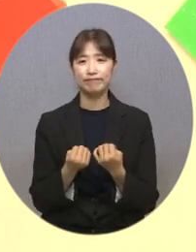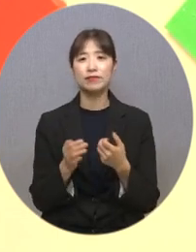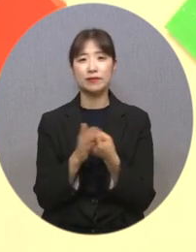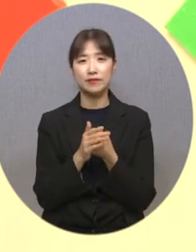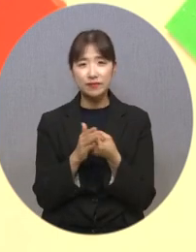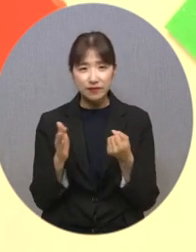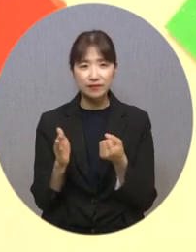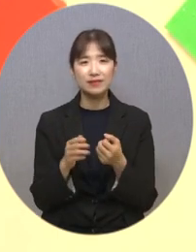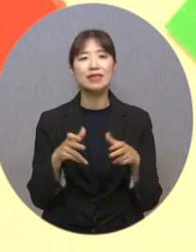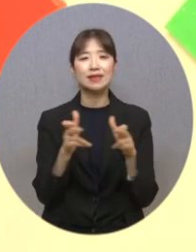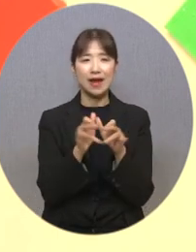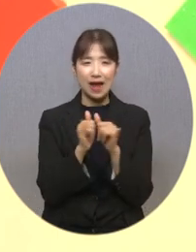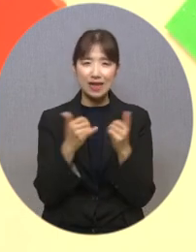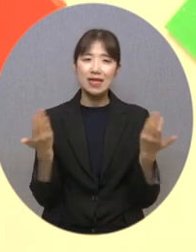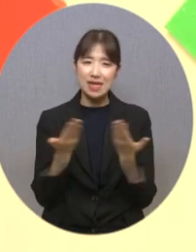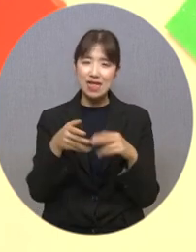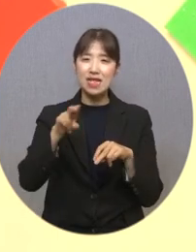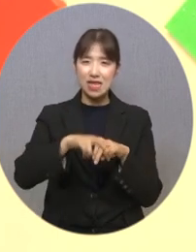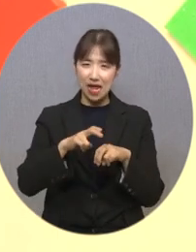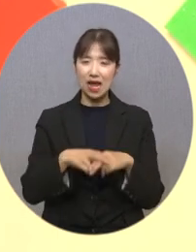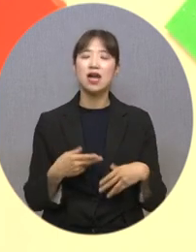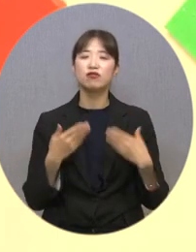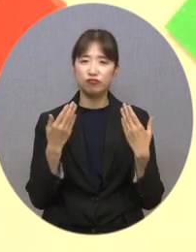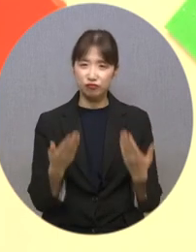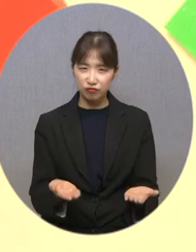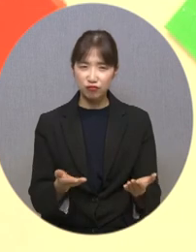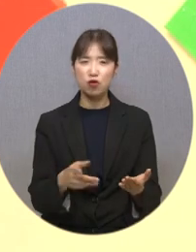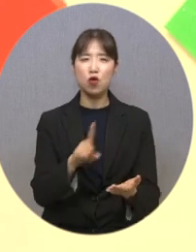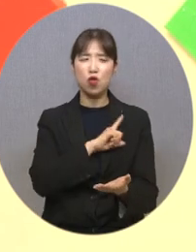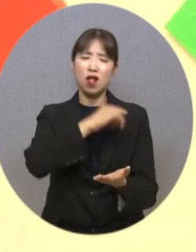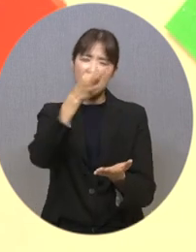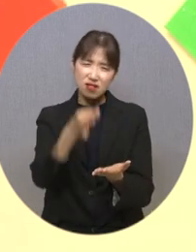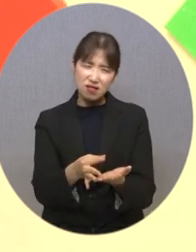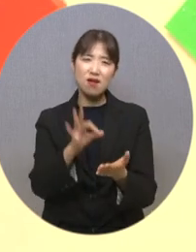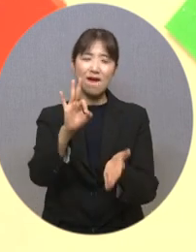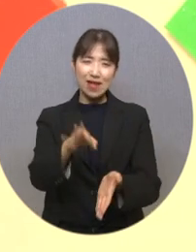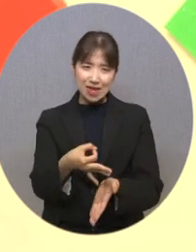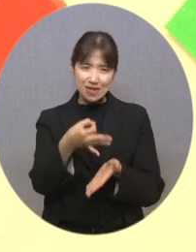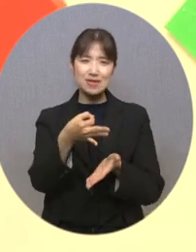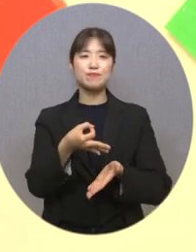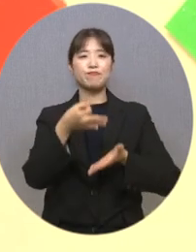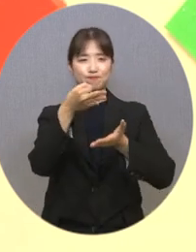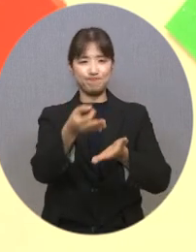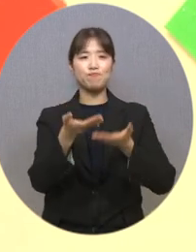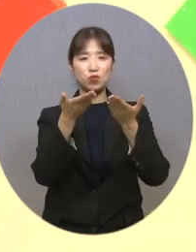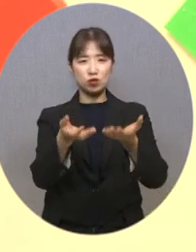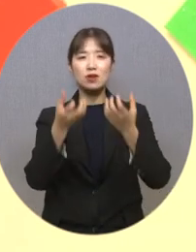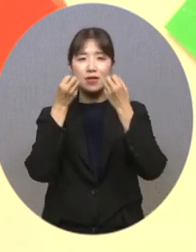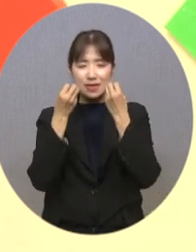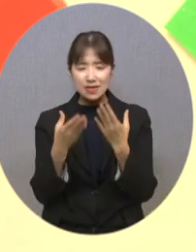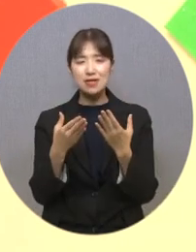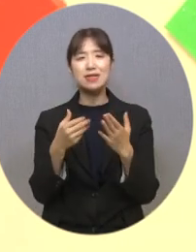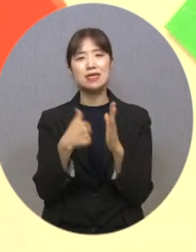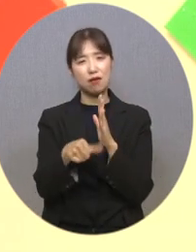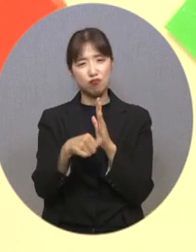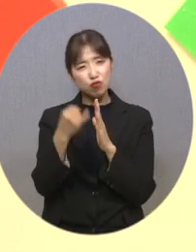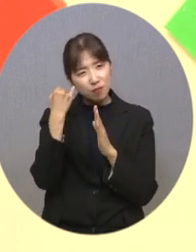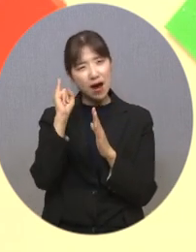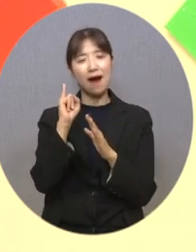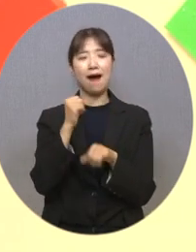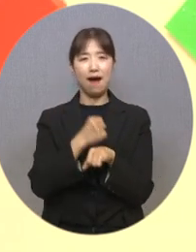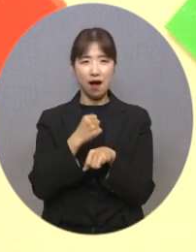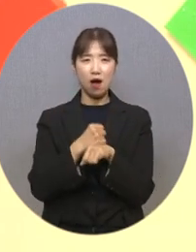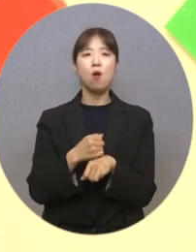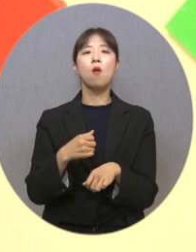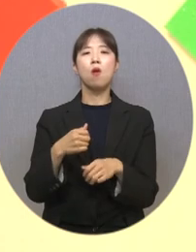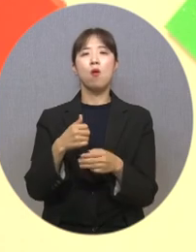그래서 장애인들에게 일자리를 제공해주고 최저임금을 지급을 해주고 신규 제품 개발과 고객이 만족하는